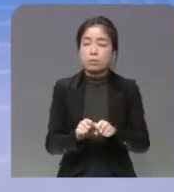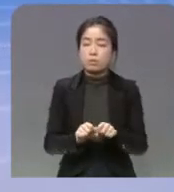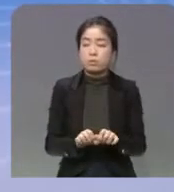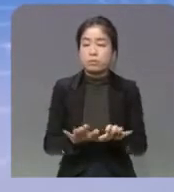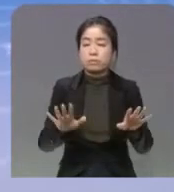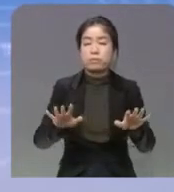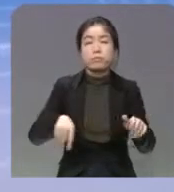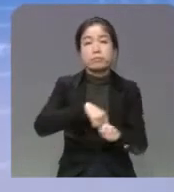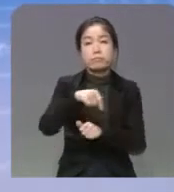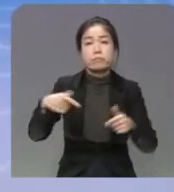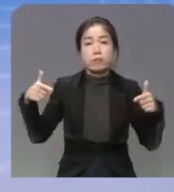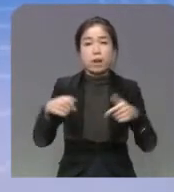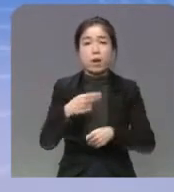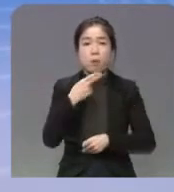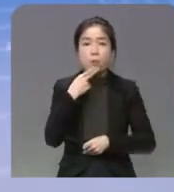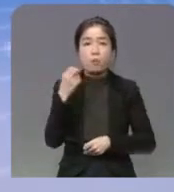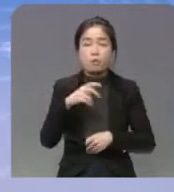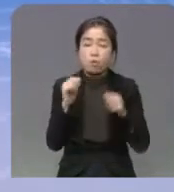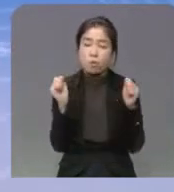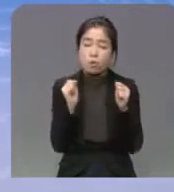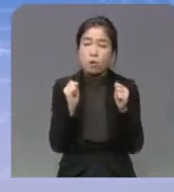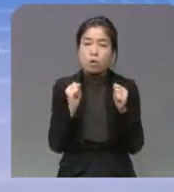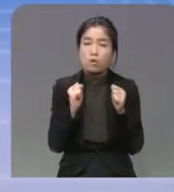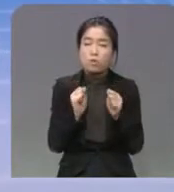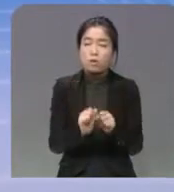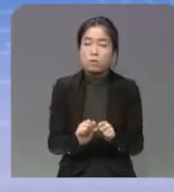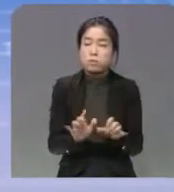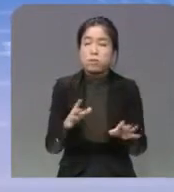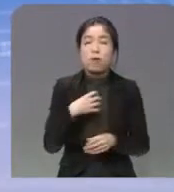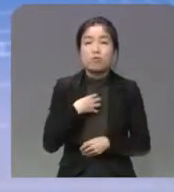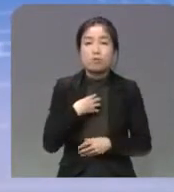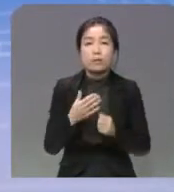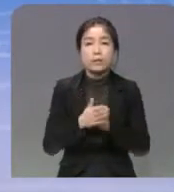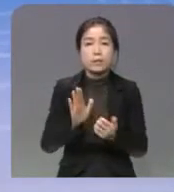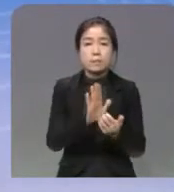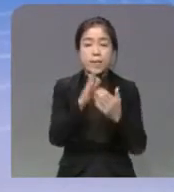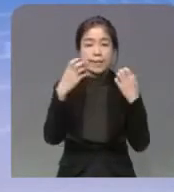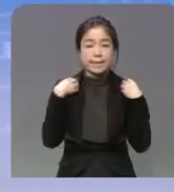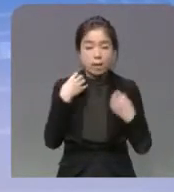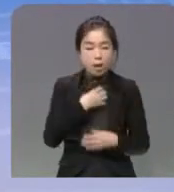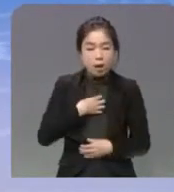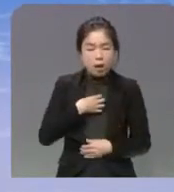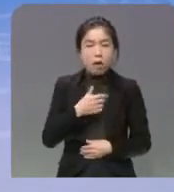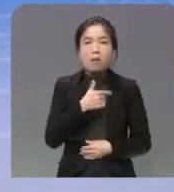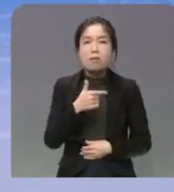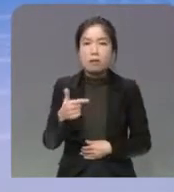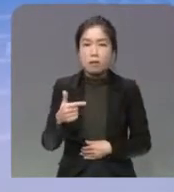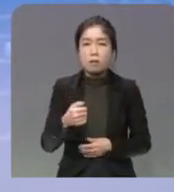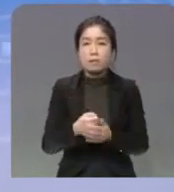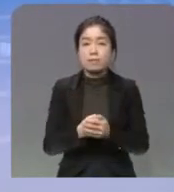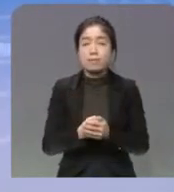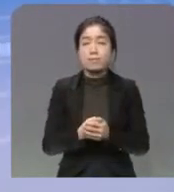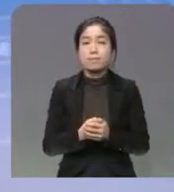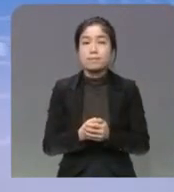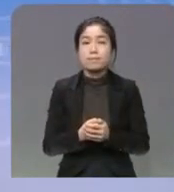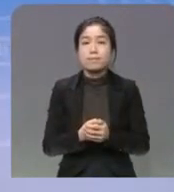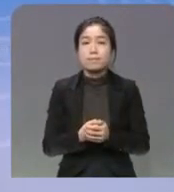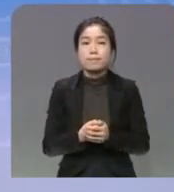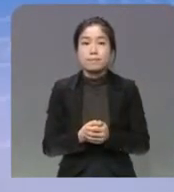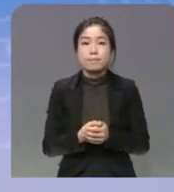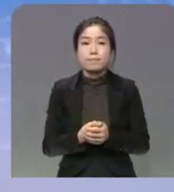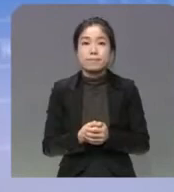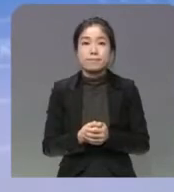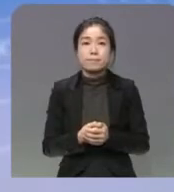확산세가 수그러들지 않고 있는 데다 겨울철 대유행 우려도 있어 방역 당국의 긴장감이 커지고 있습니다. 보도에 최송현